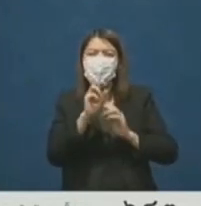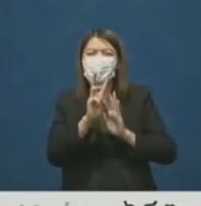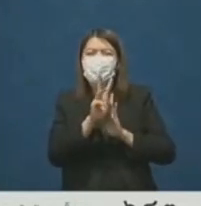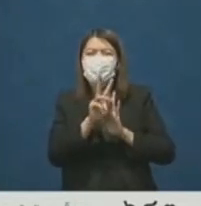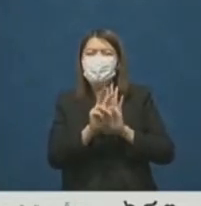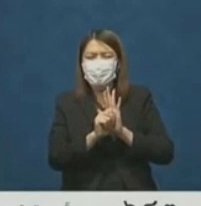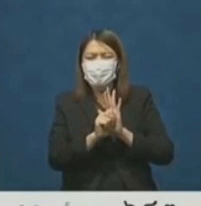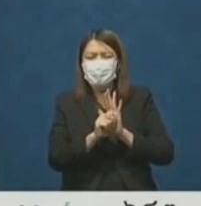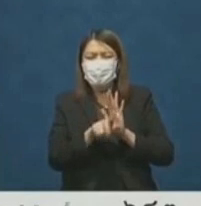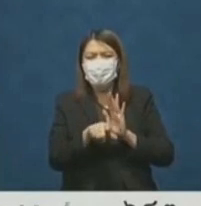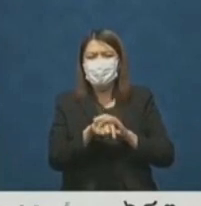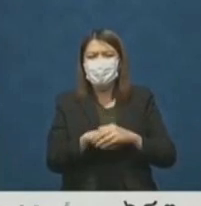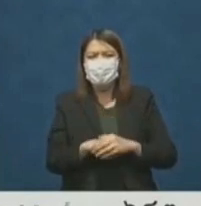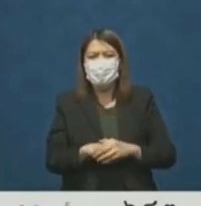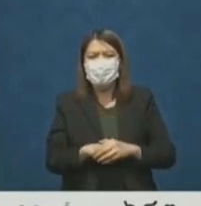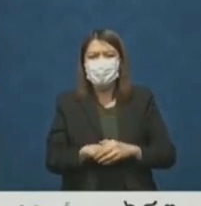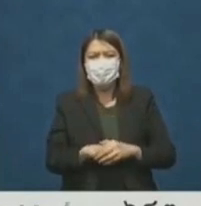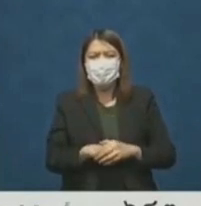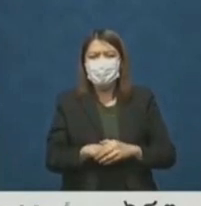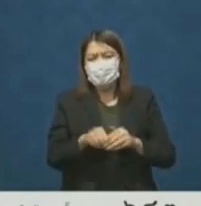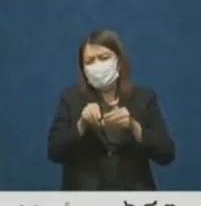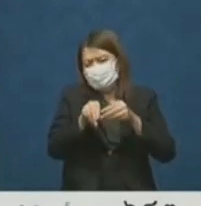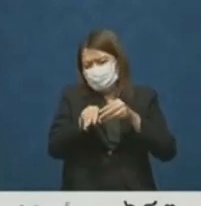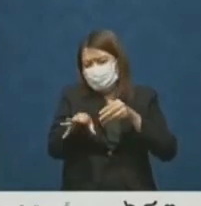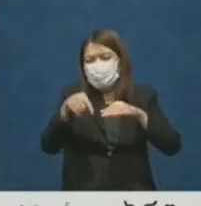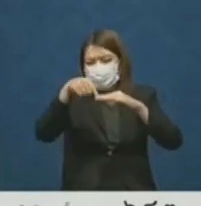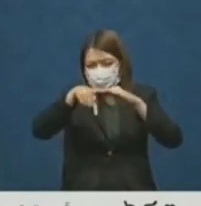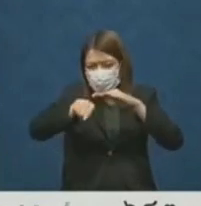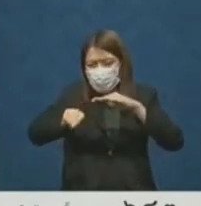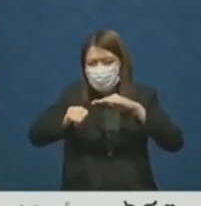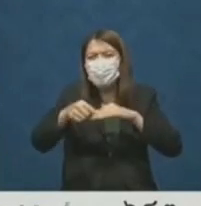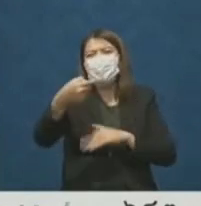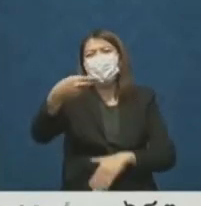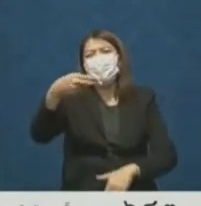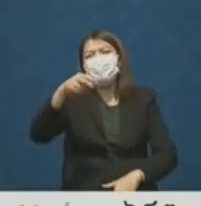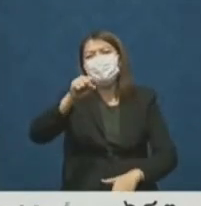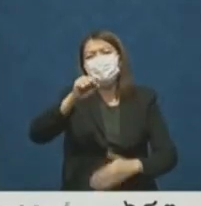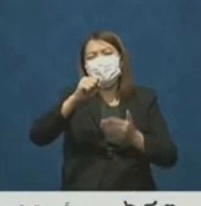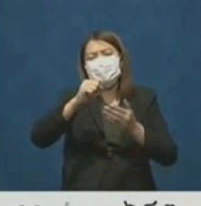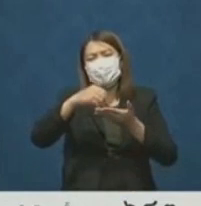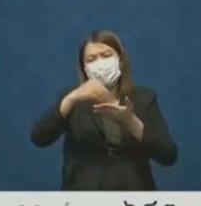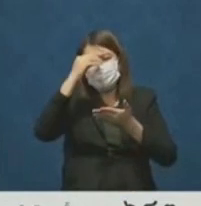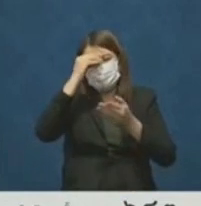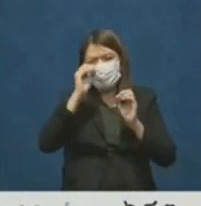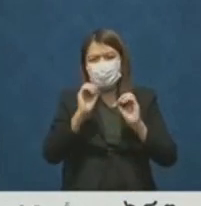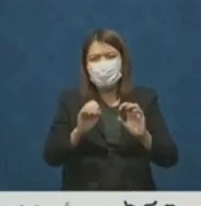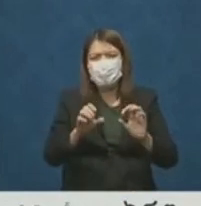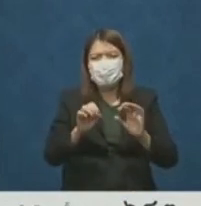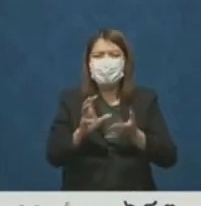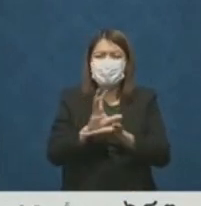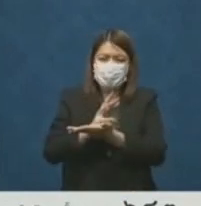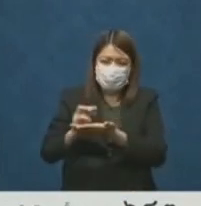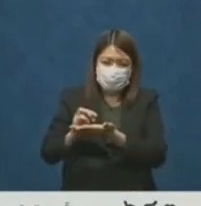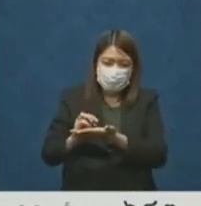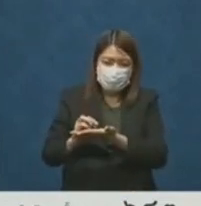มีวินัยอะไรเพราะสิ่งเหล่านี้เนี่ยมันเป็นปลีกย่อยที่ปรากฏอยู่ใน หลักสูตรการเรียนการสอนทุกหลักสูตร